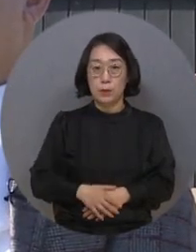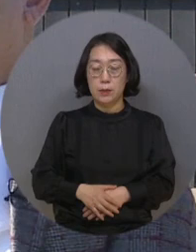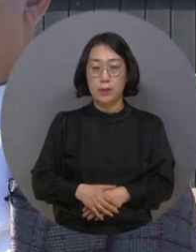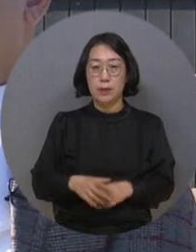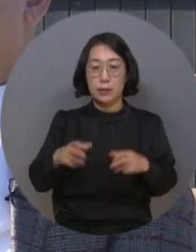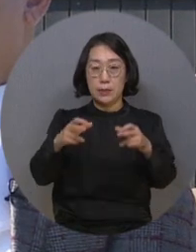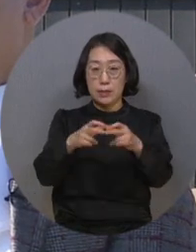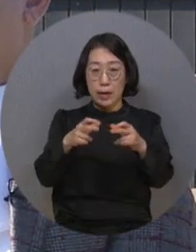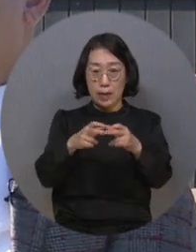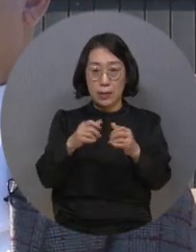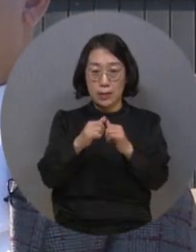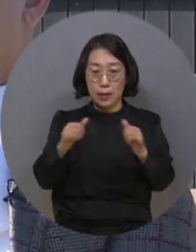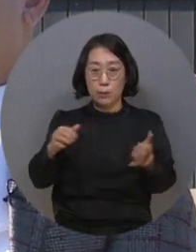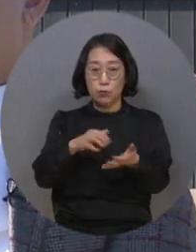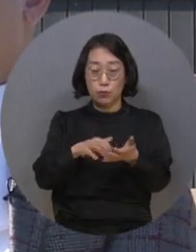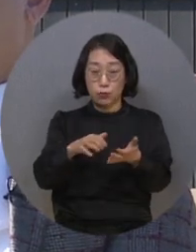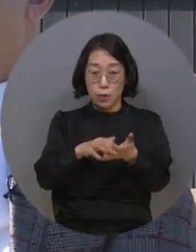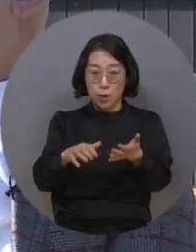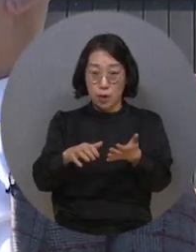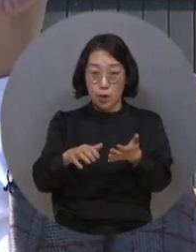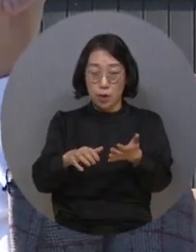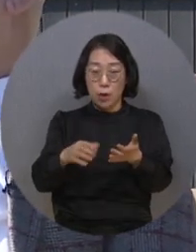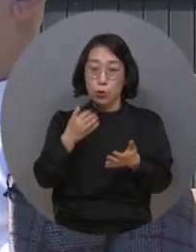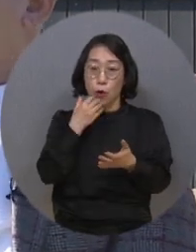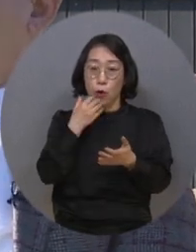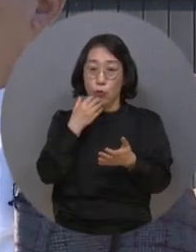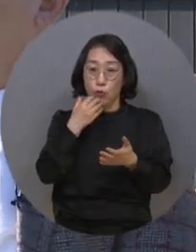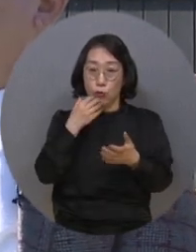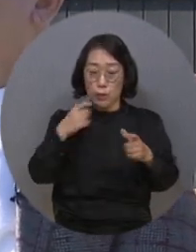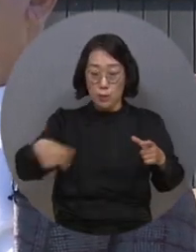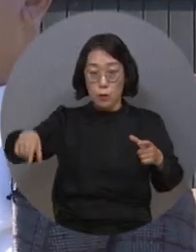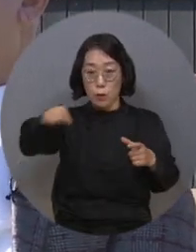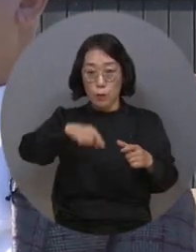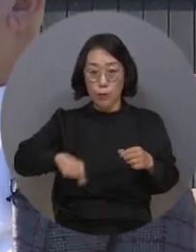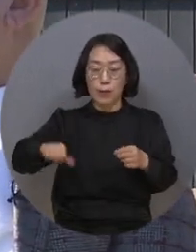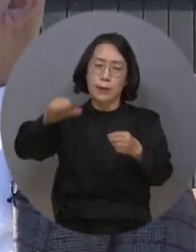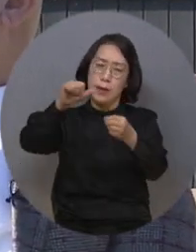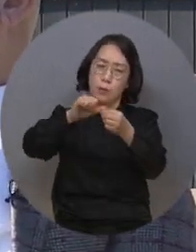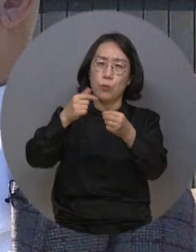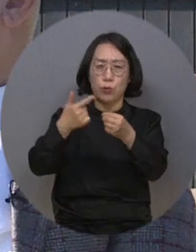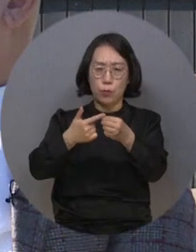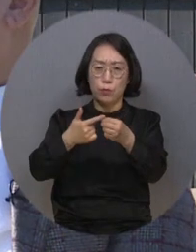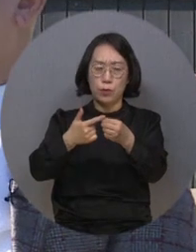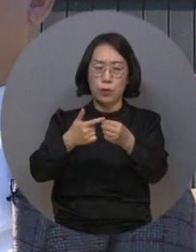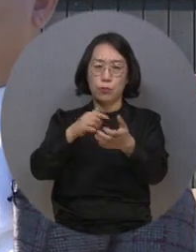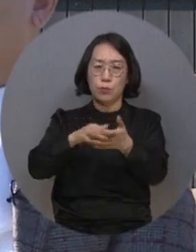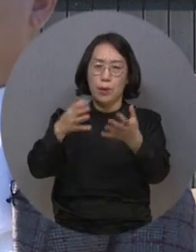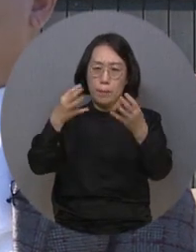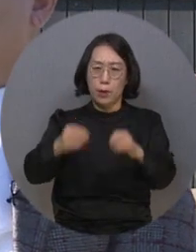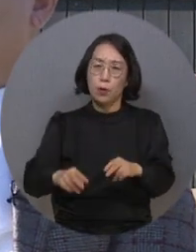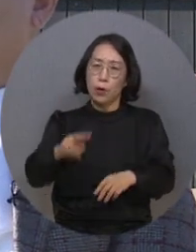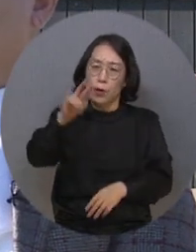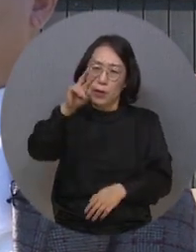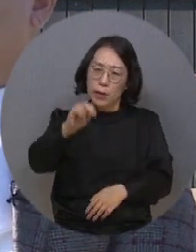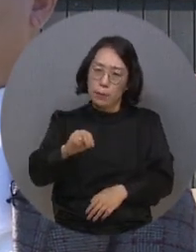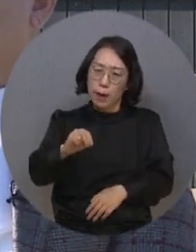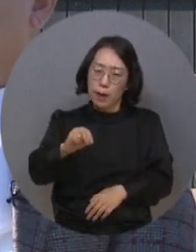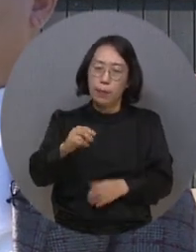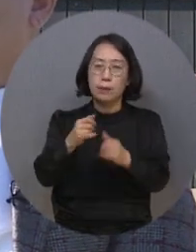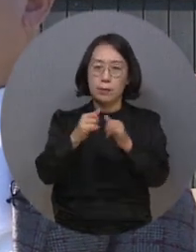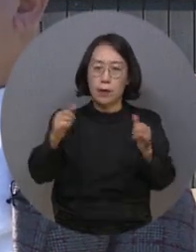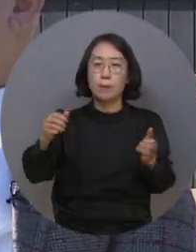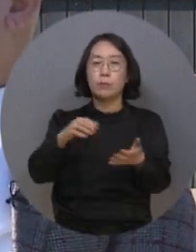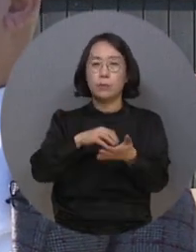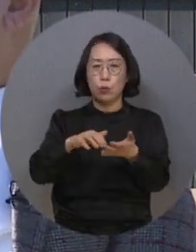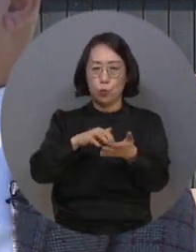장애인 인구가 서울시에서 다섯 번째, 여섯 번째로 많아요. 아, 네. 2만여 명이 되는데, 네. 어, 저희